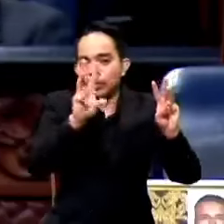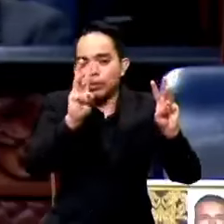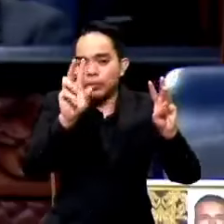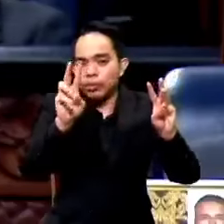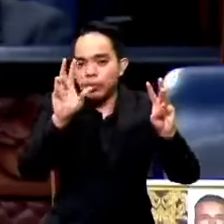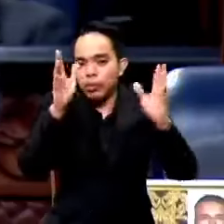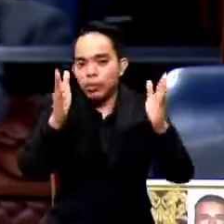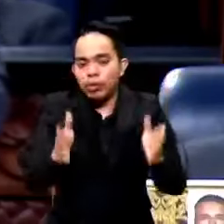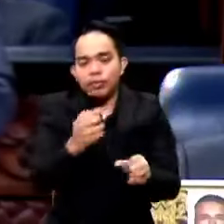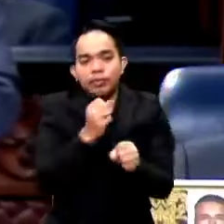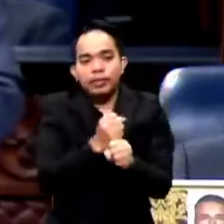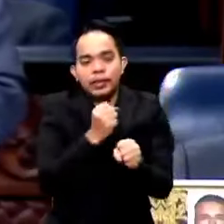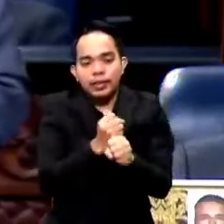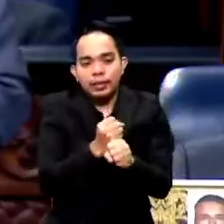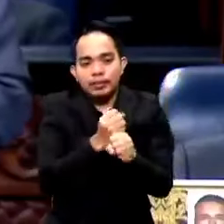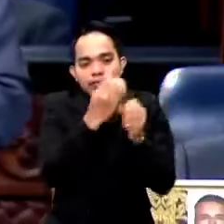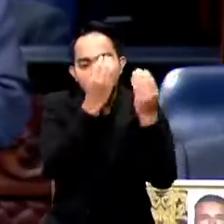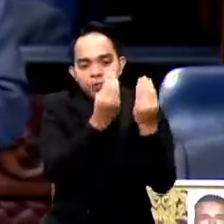orang terima kasih yang berhormat yang di-pertua